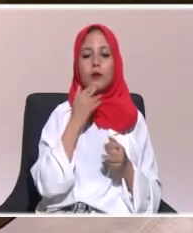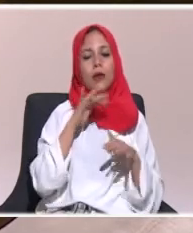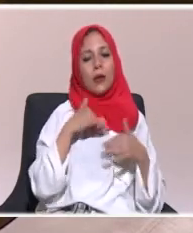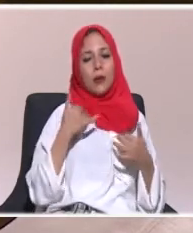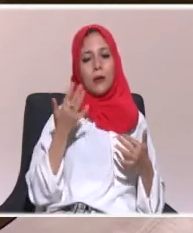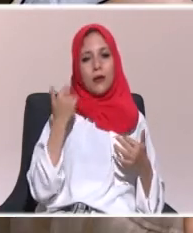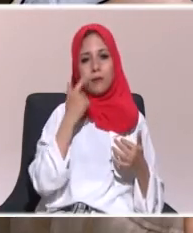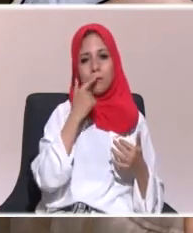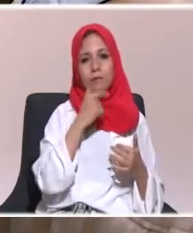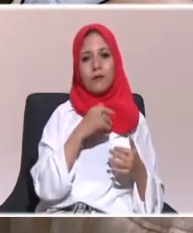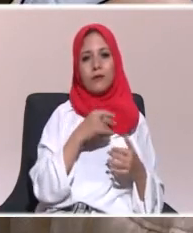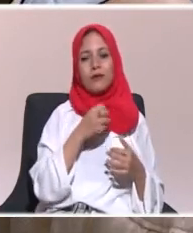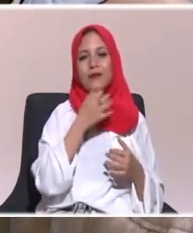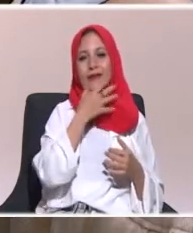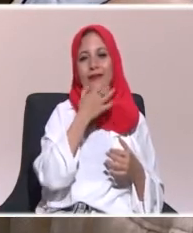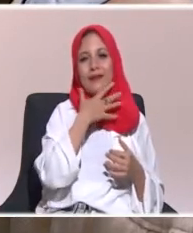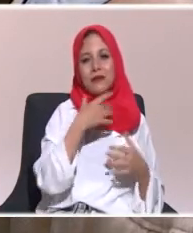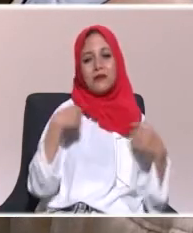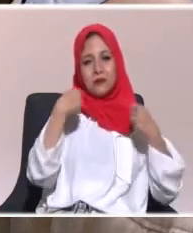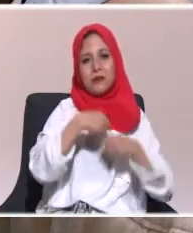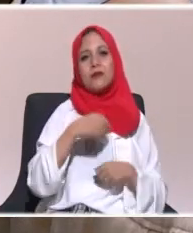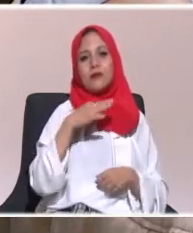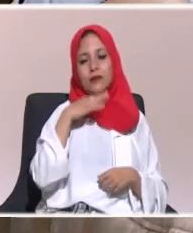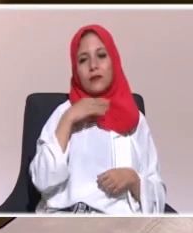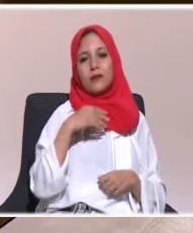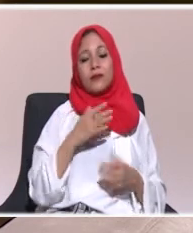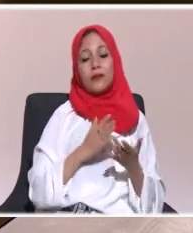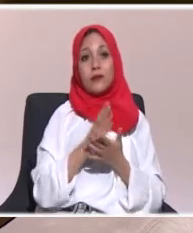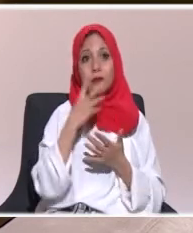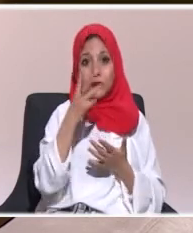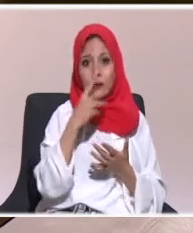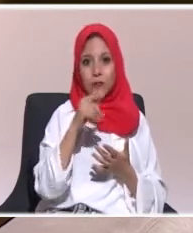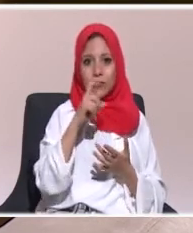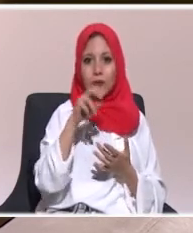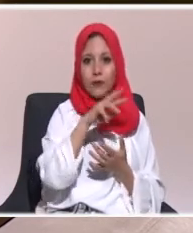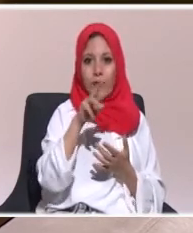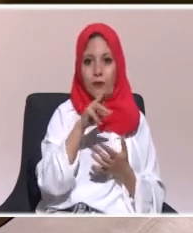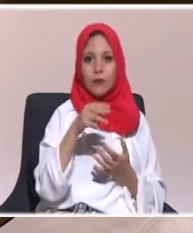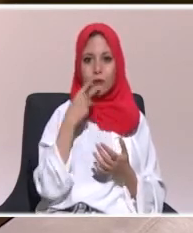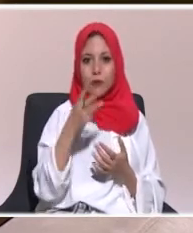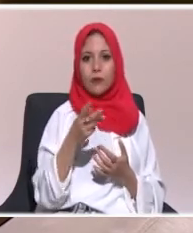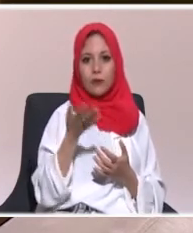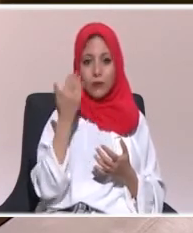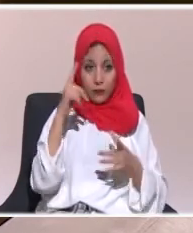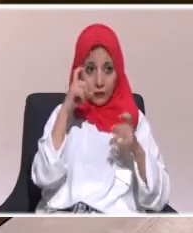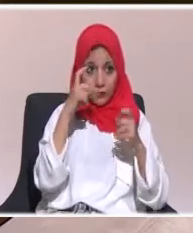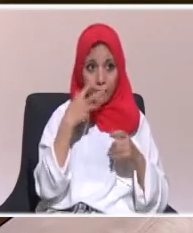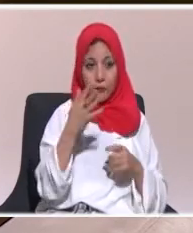غانم. يعني انا لسه يا هلا بشوف له بفتكر صور ليكي مع الله يرحمه الاستاذ